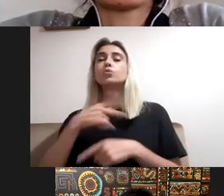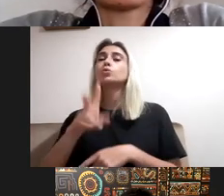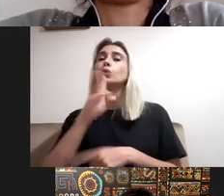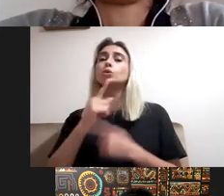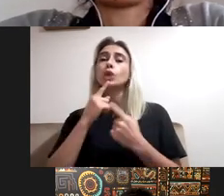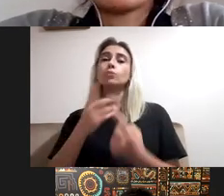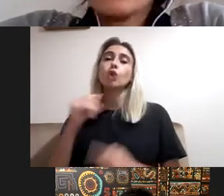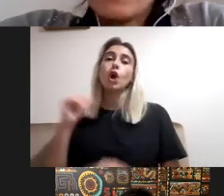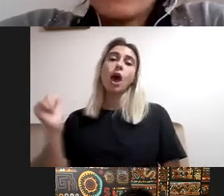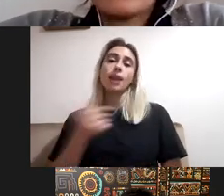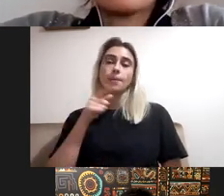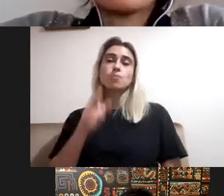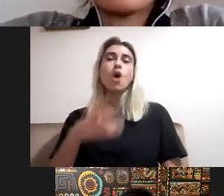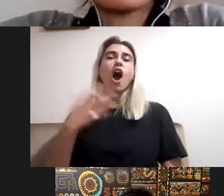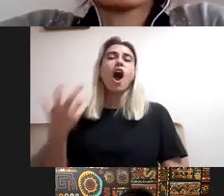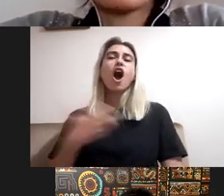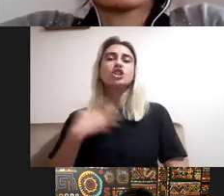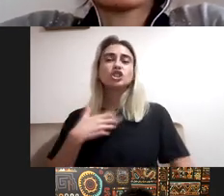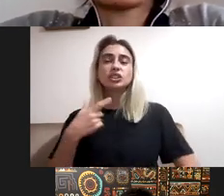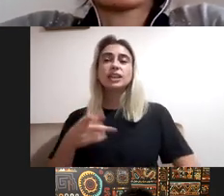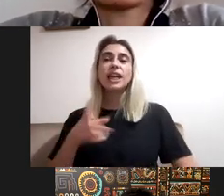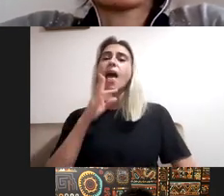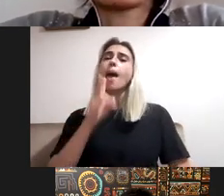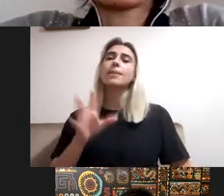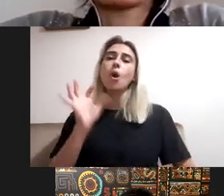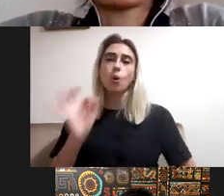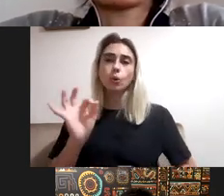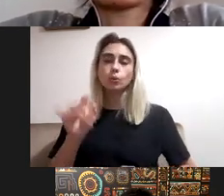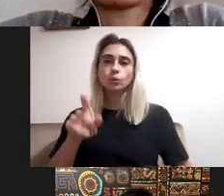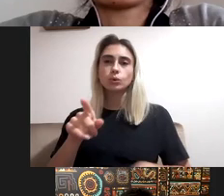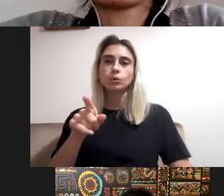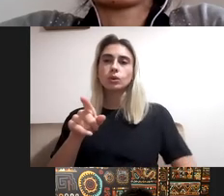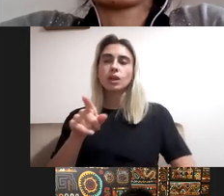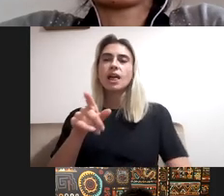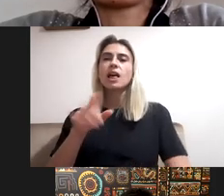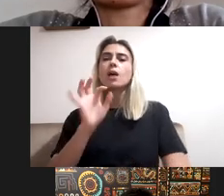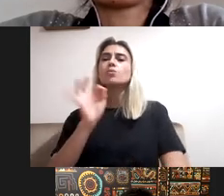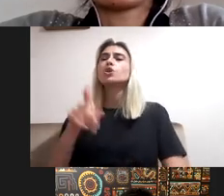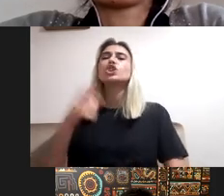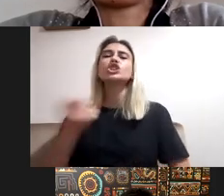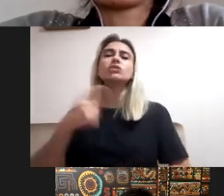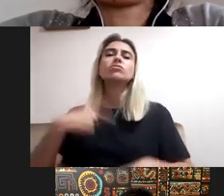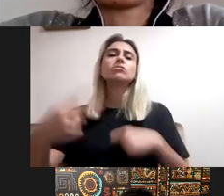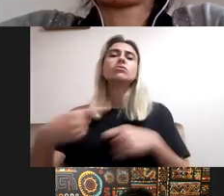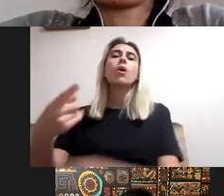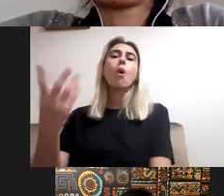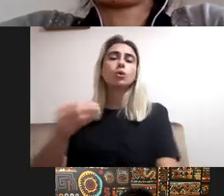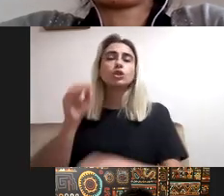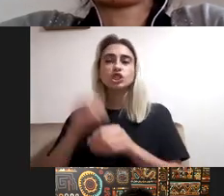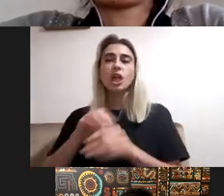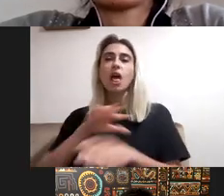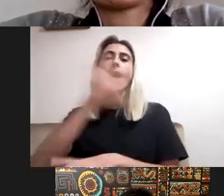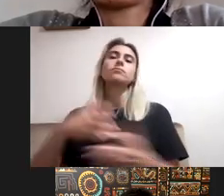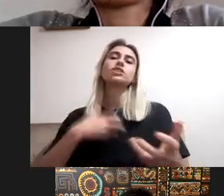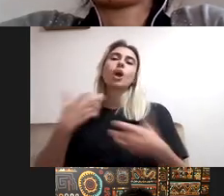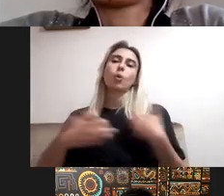önemli ve bunun acısını yemin olun alta da tavandan tabana giden işler olduğu için bunlar herkes çekiyor.